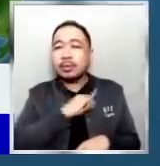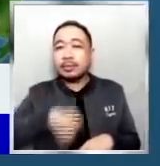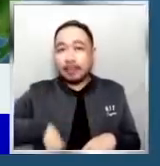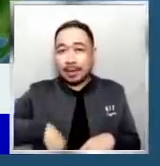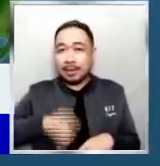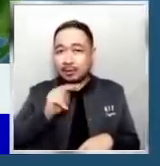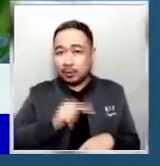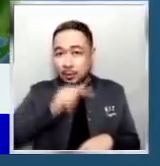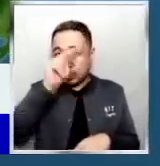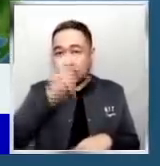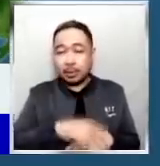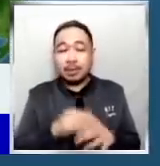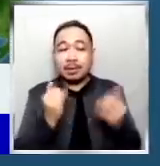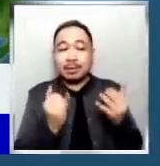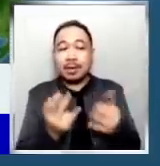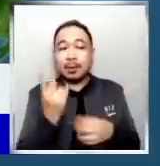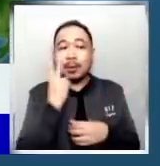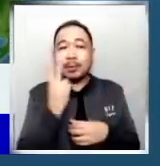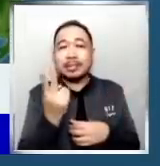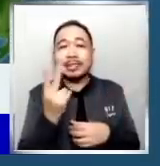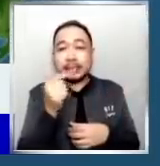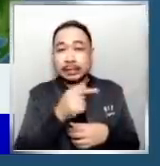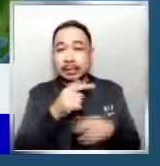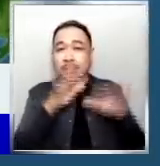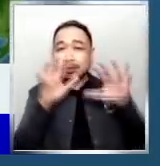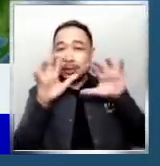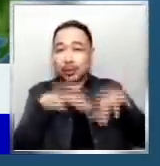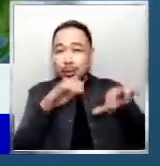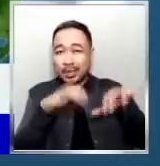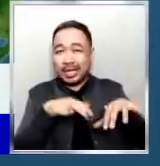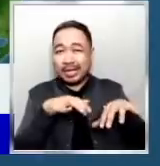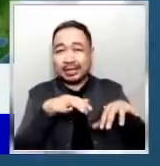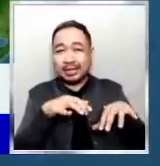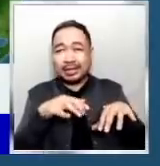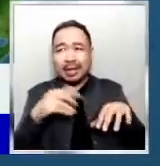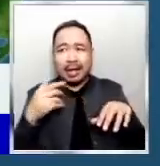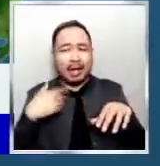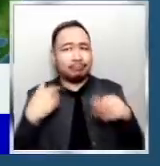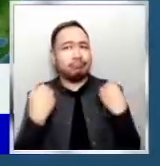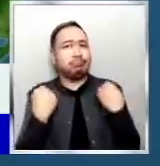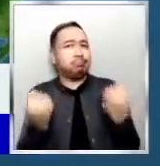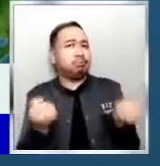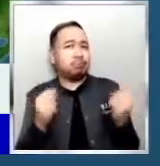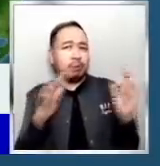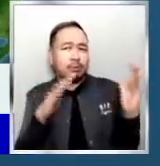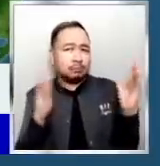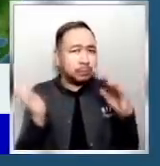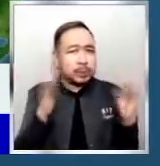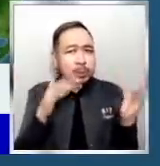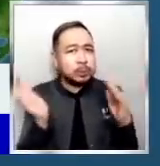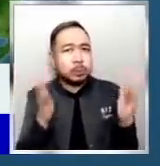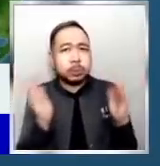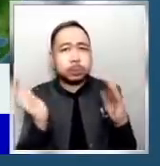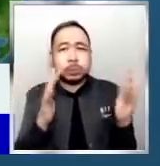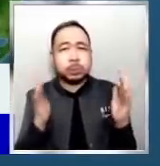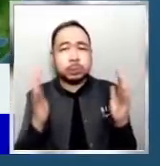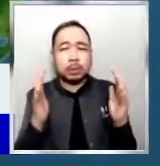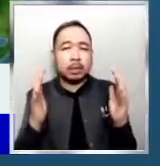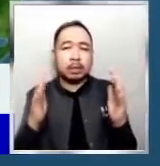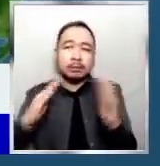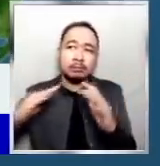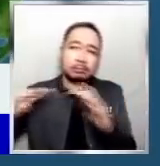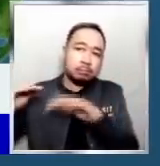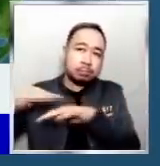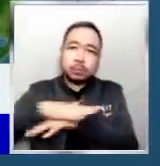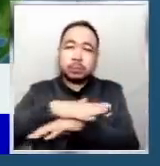ito nakikita natin na itong bagyong si Kiko ay meron dalang malakas na hangin at maraming dalang tubig malapit sa